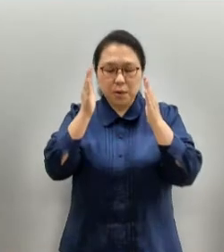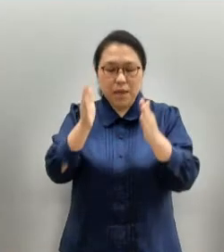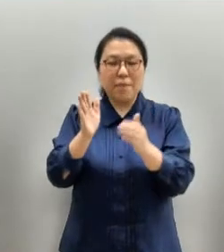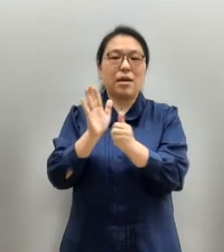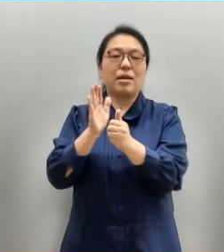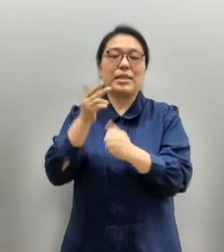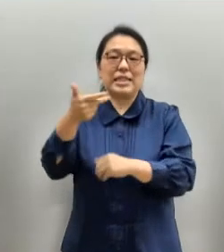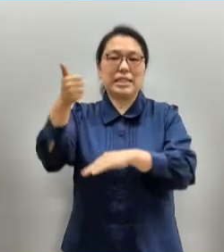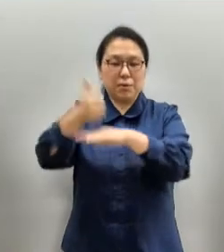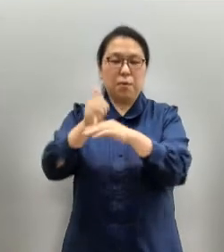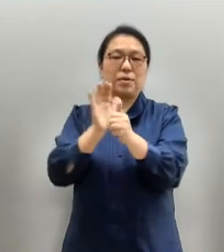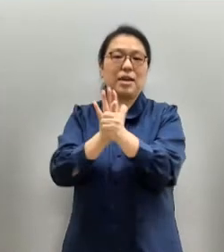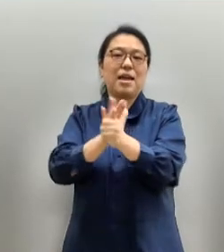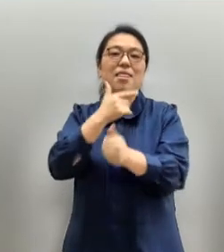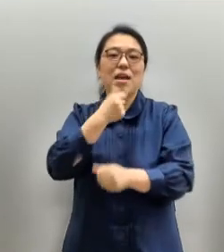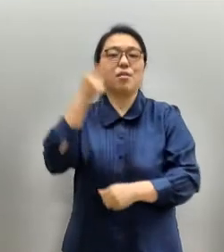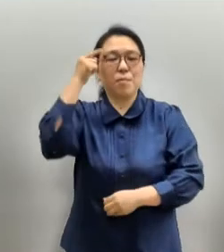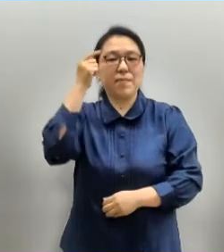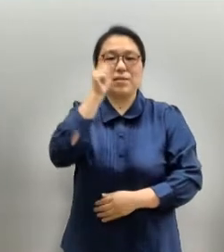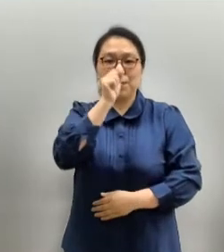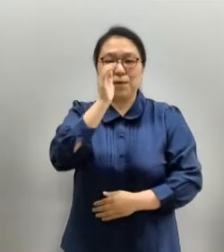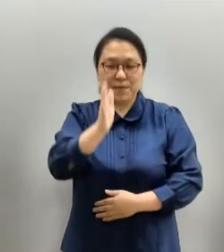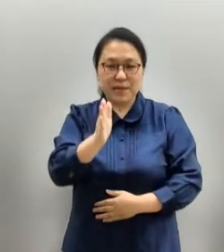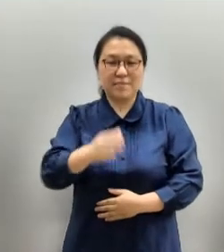くお願いいたします。